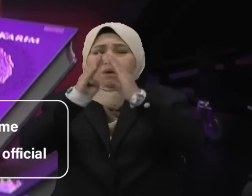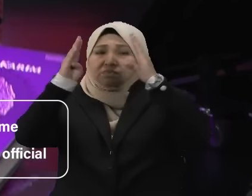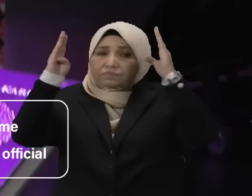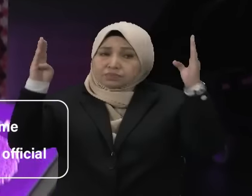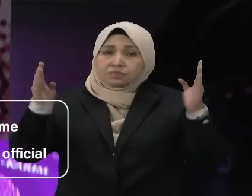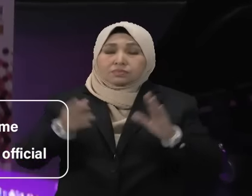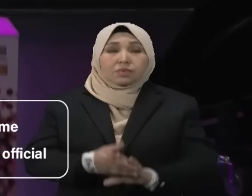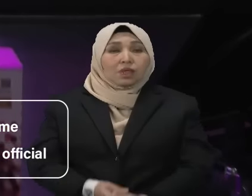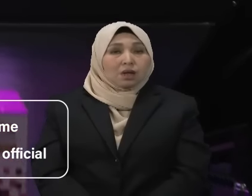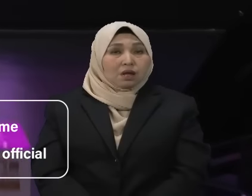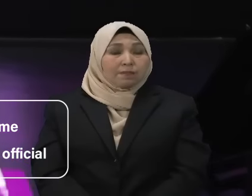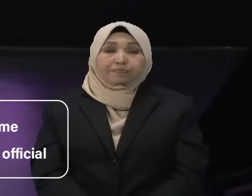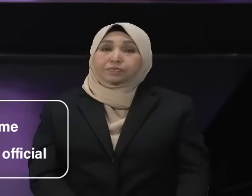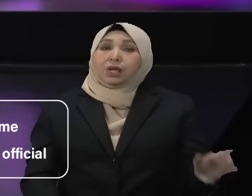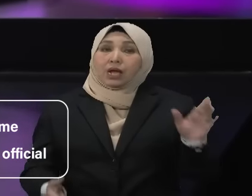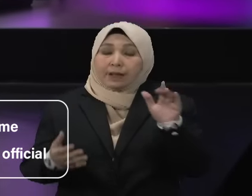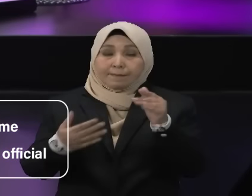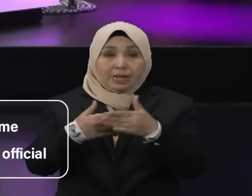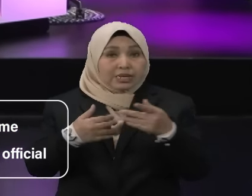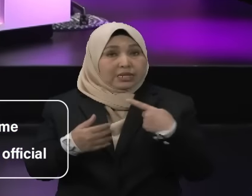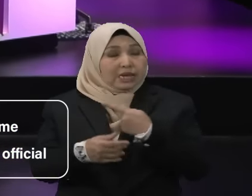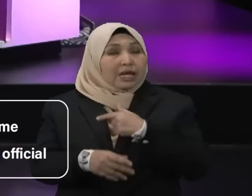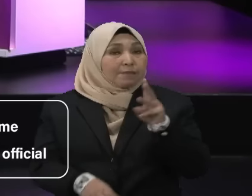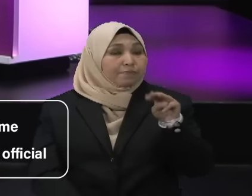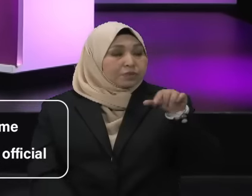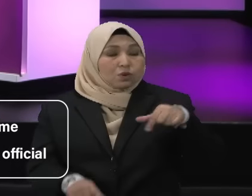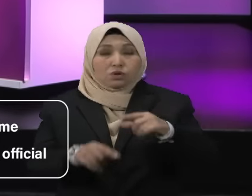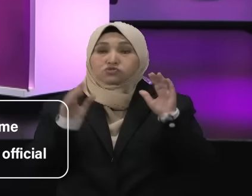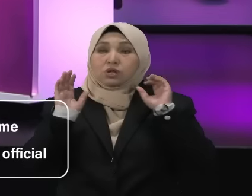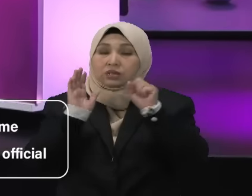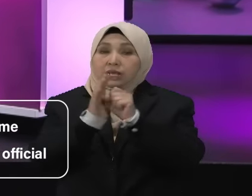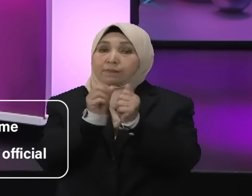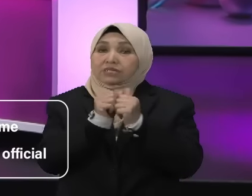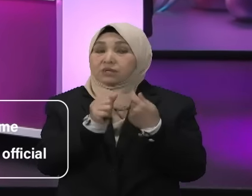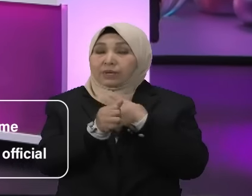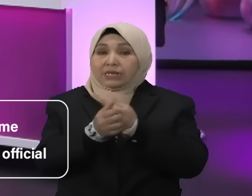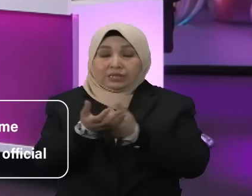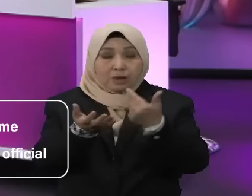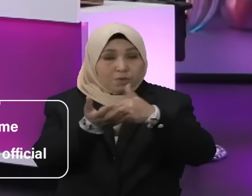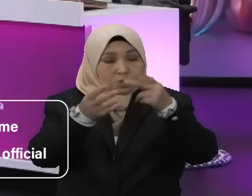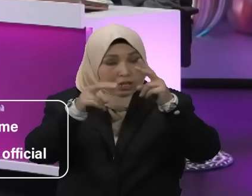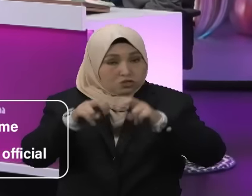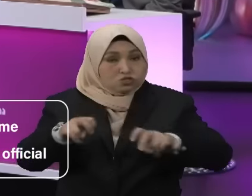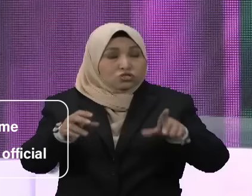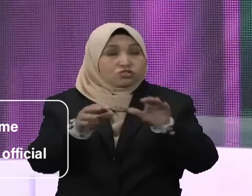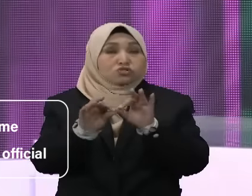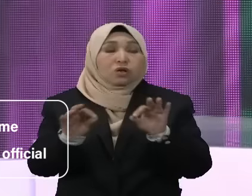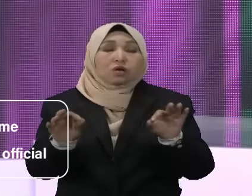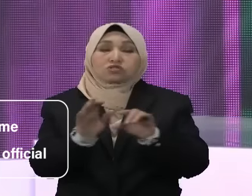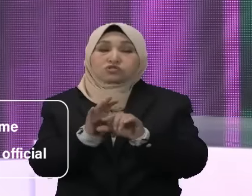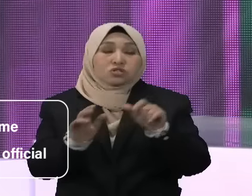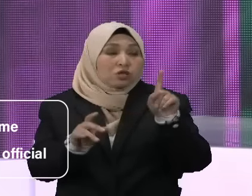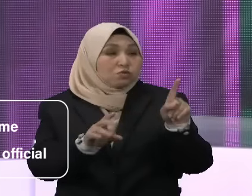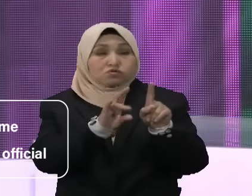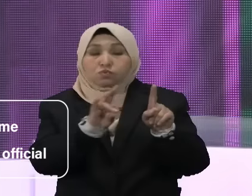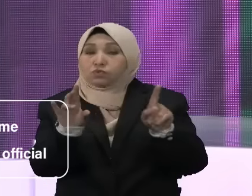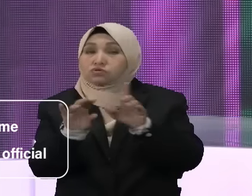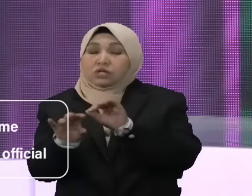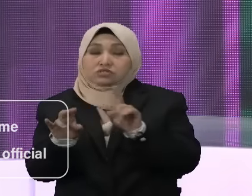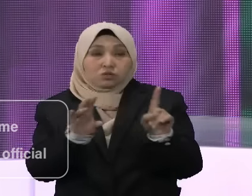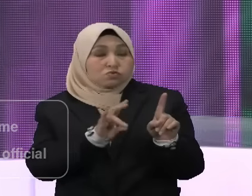العظيم. Surah Al-Azim, kembali kita dalam My Quran Time, Quran Salat Infak. Sama-sama kita mengulang kaji halaman yang ke-177 dan 178.